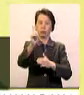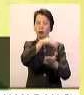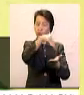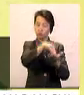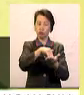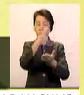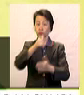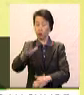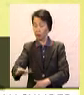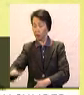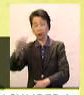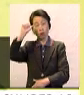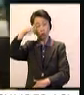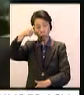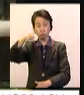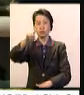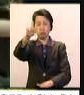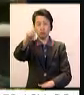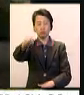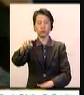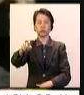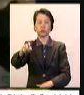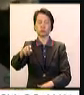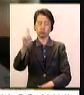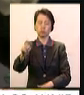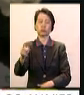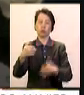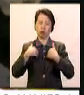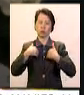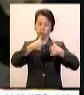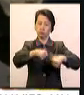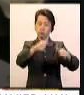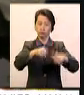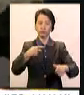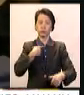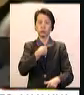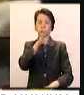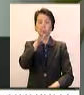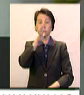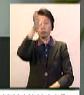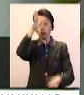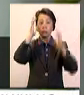perlu, sebab kanak-kanak macam ni dia perlukan. Kita sebagai parents sebenarnya kita tak tahu macam mana